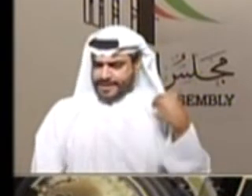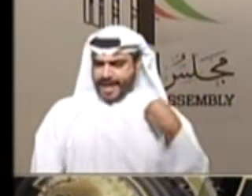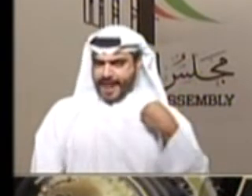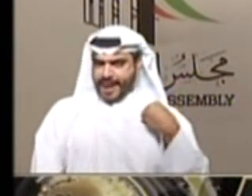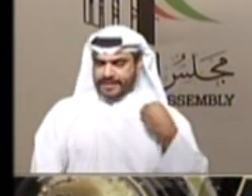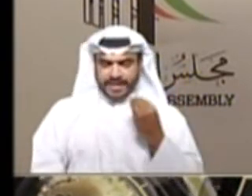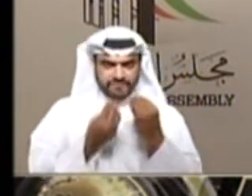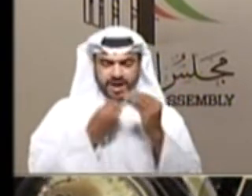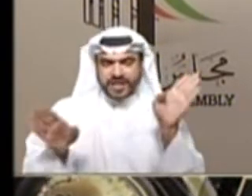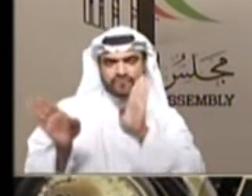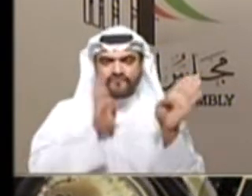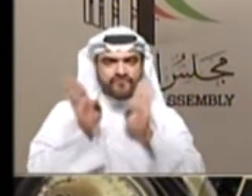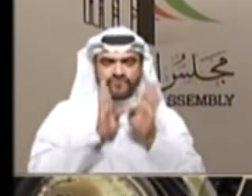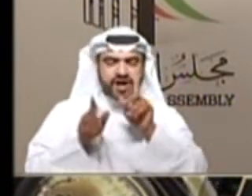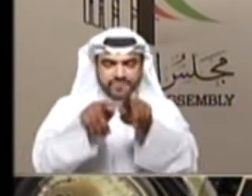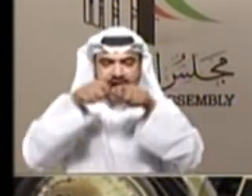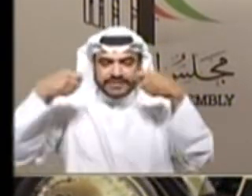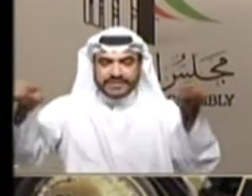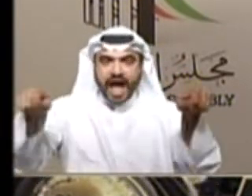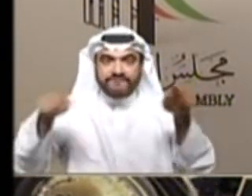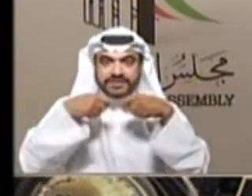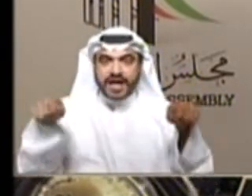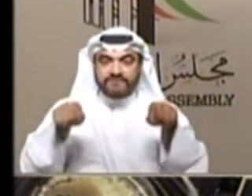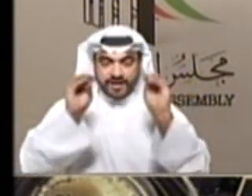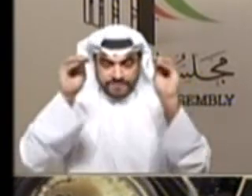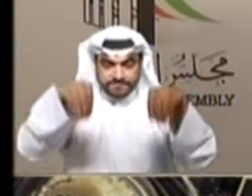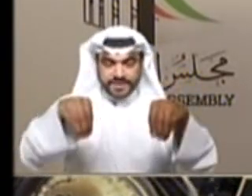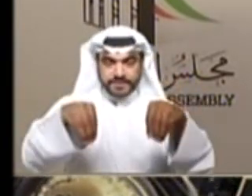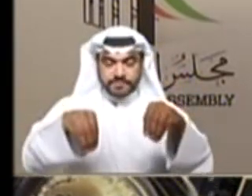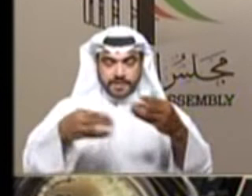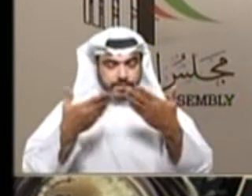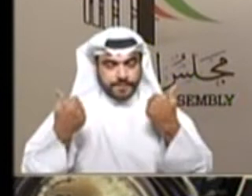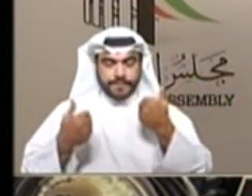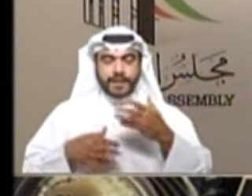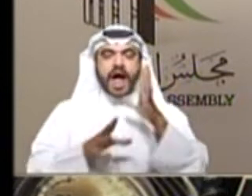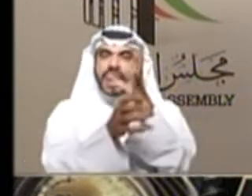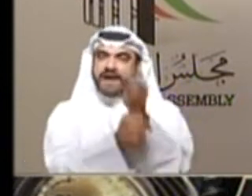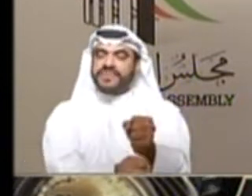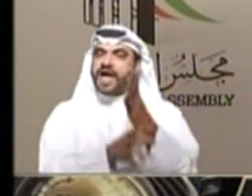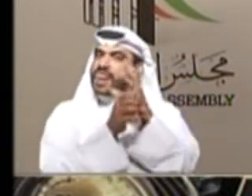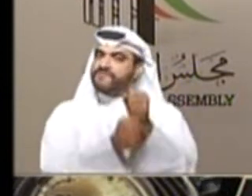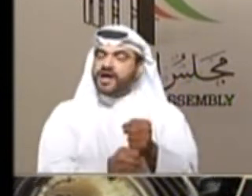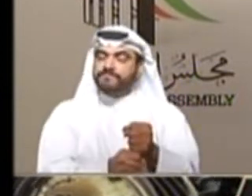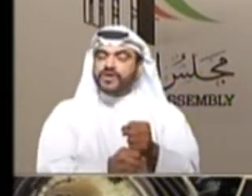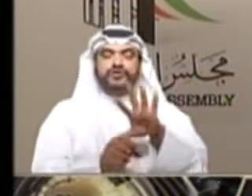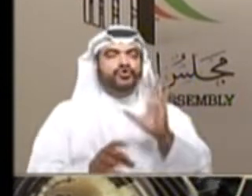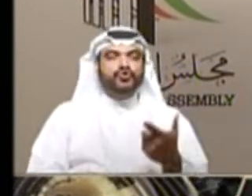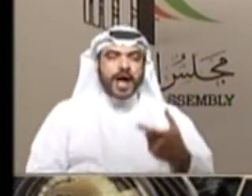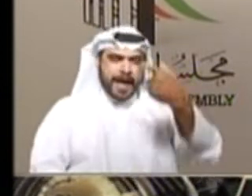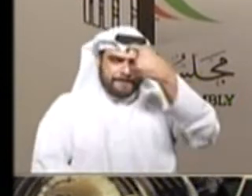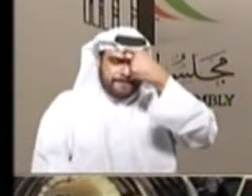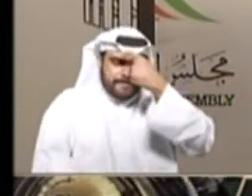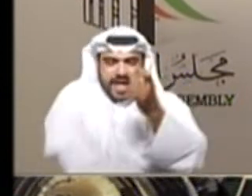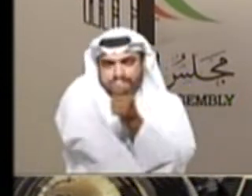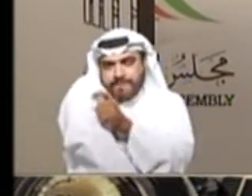تم تناقله في احدى الصحف اليوميه، اللي هو يعني كفانا الله واياكم، اللي هو موضوع